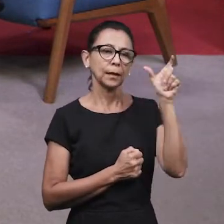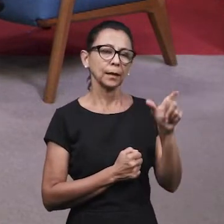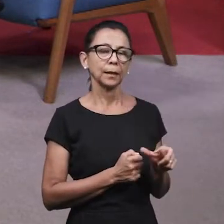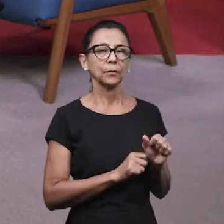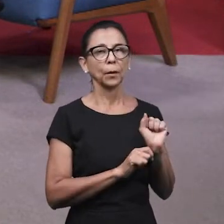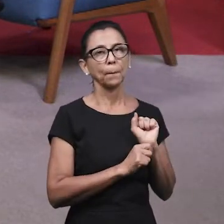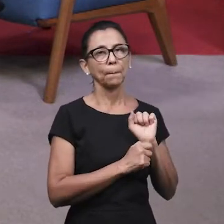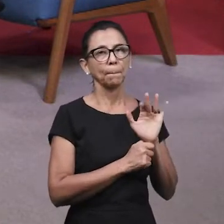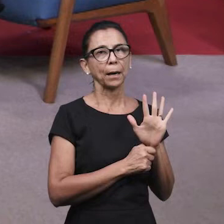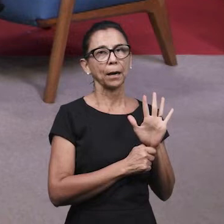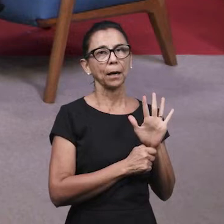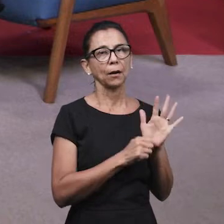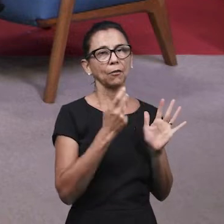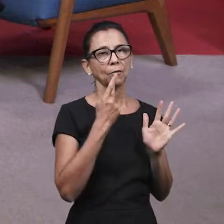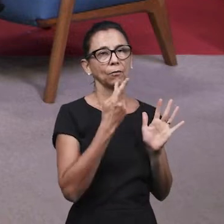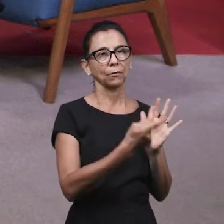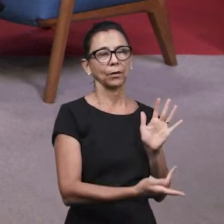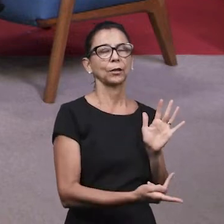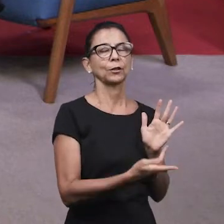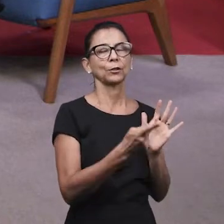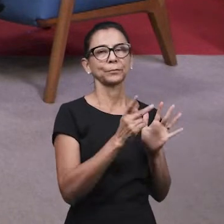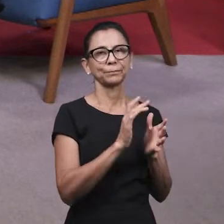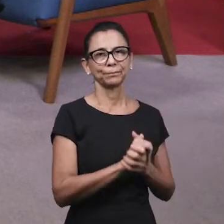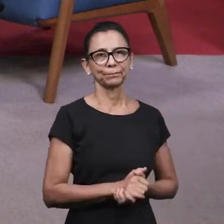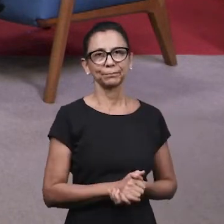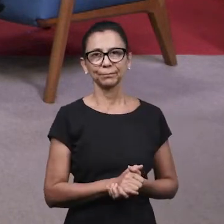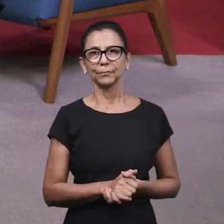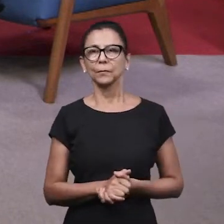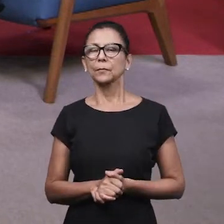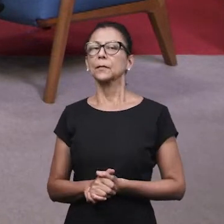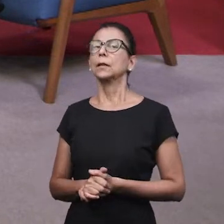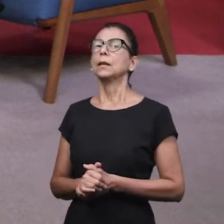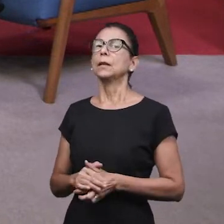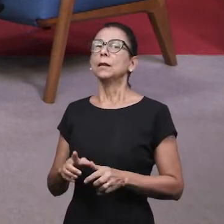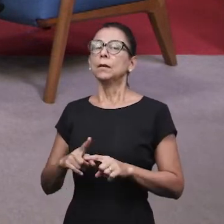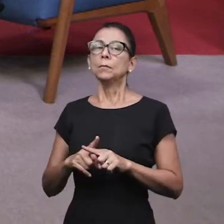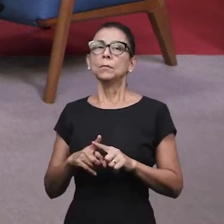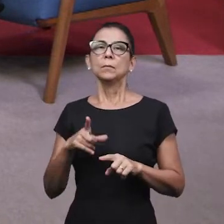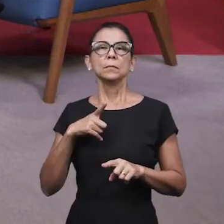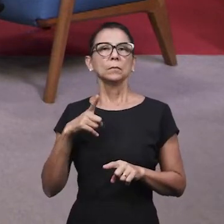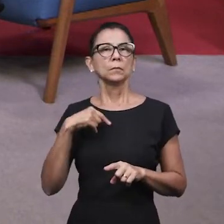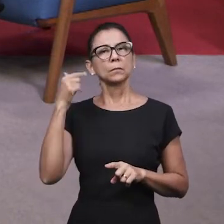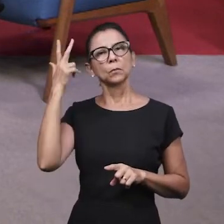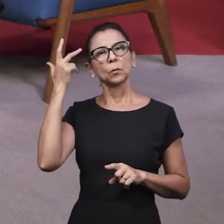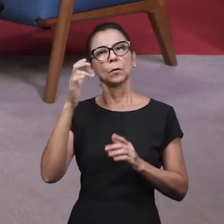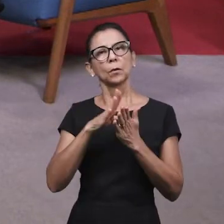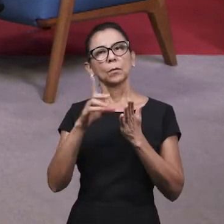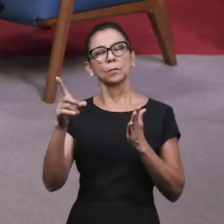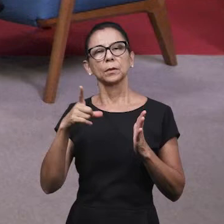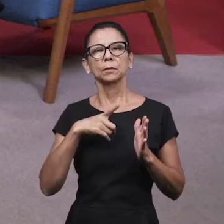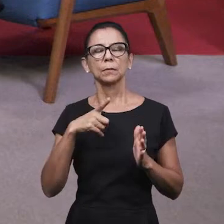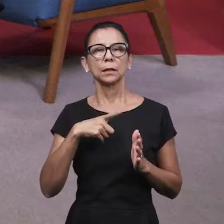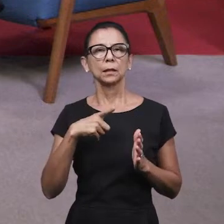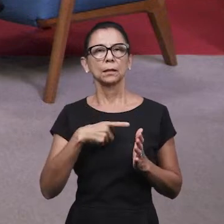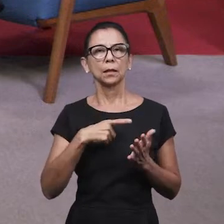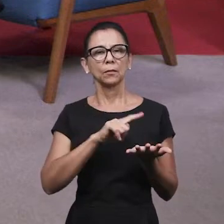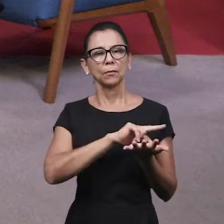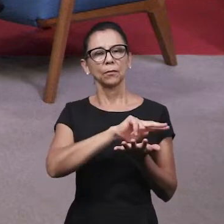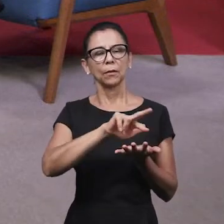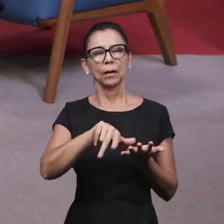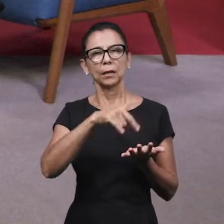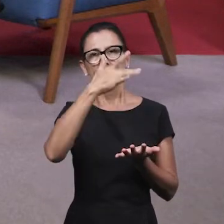imparfaits, faillibles, qui ont péché, qui n'ont pas cru, ont beaucoup de moments de leur